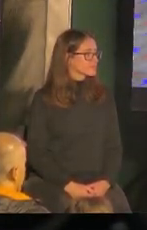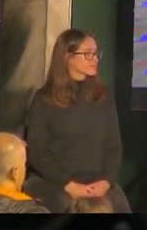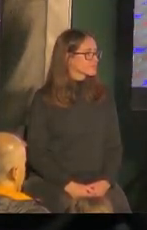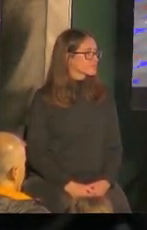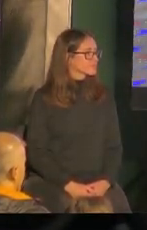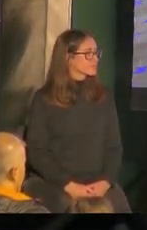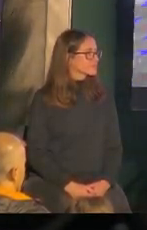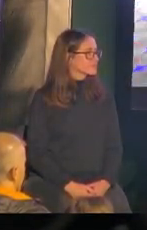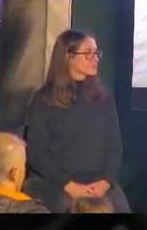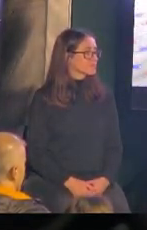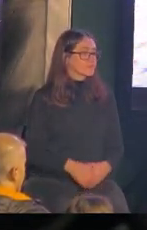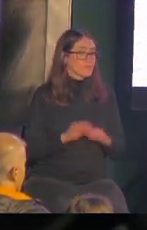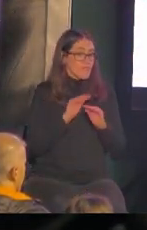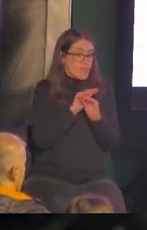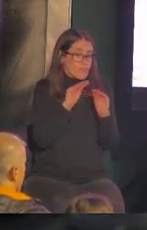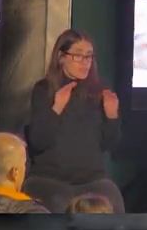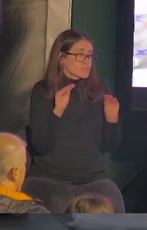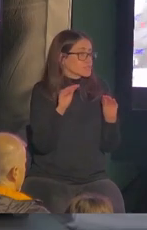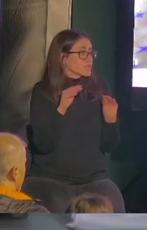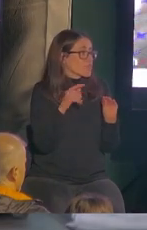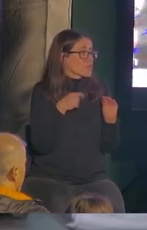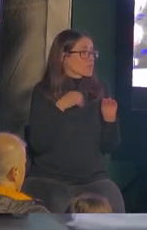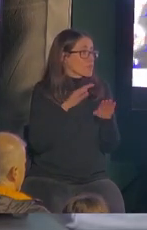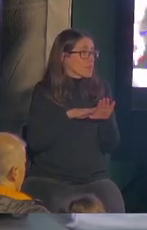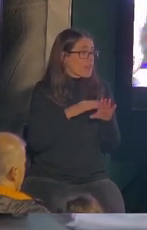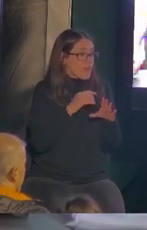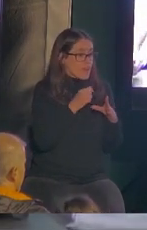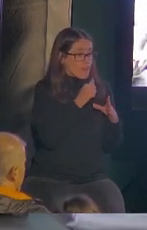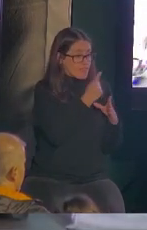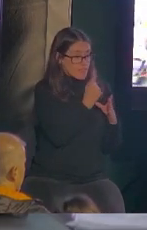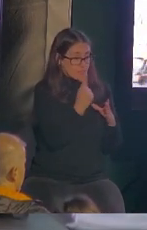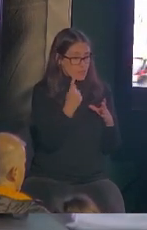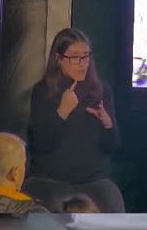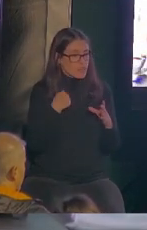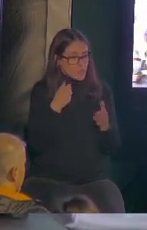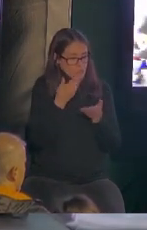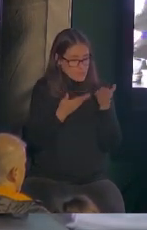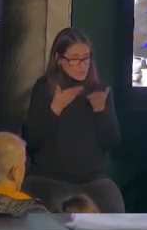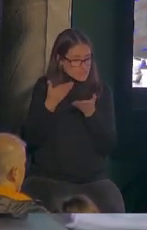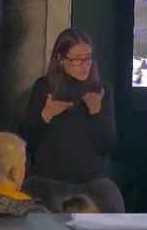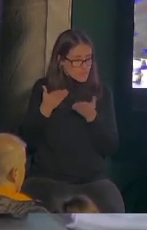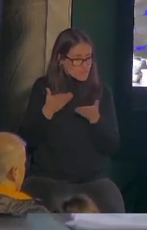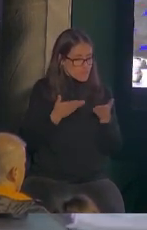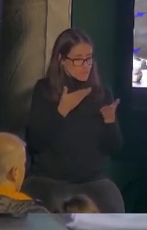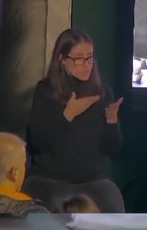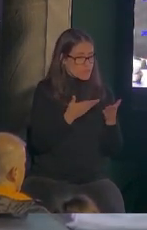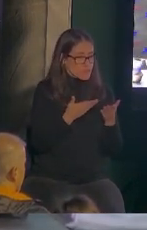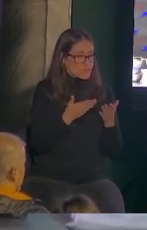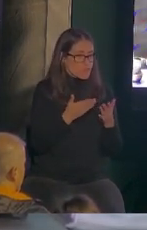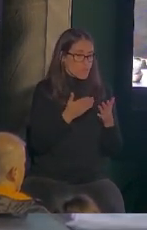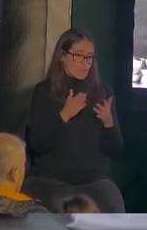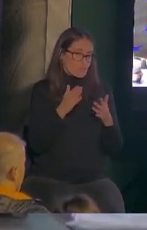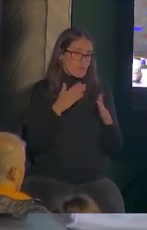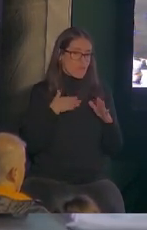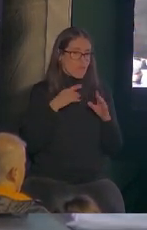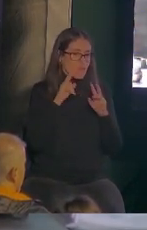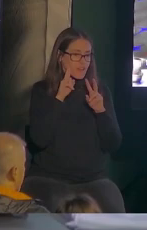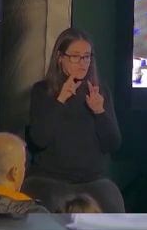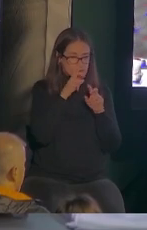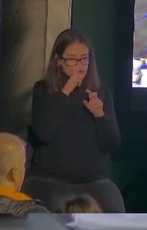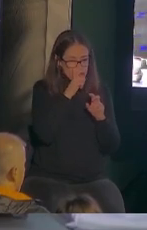També us diré que jo per fer l'individual els peso, perquè quedin exactament tots iguals, però aquí ho faré una mica a